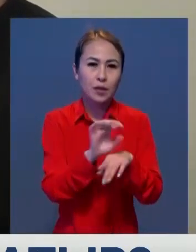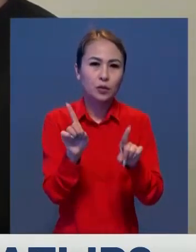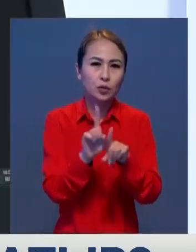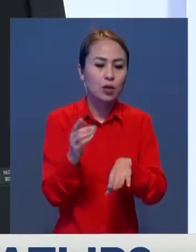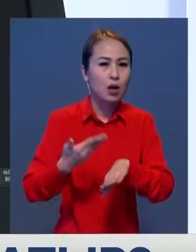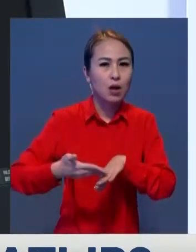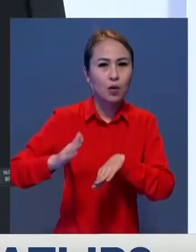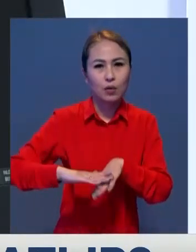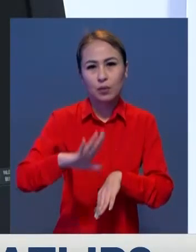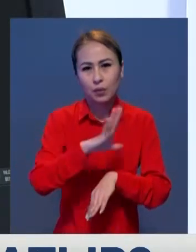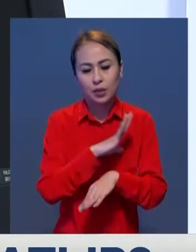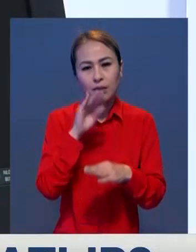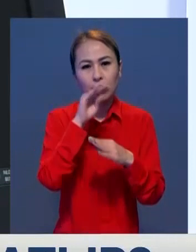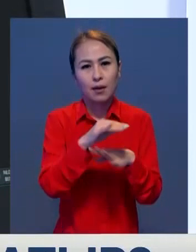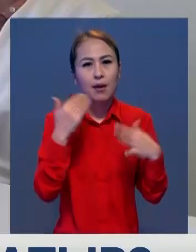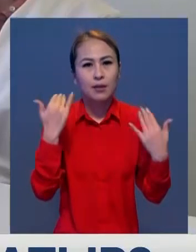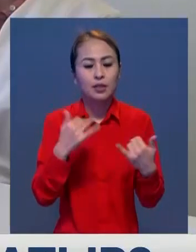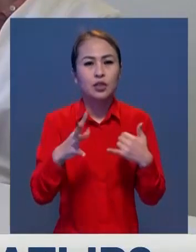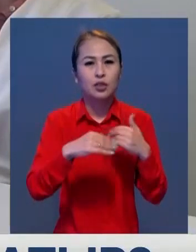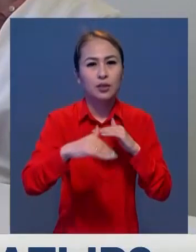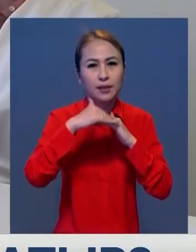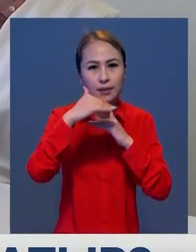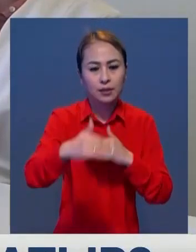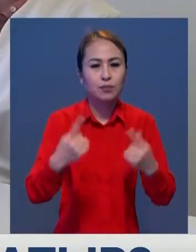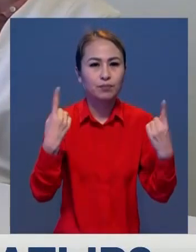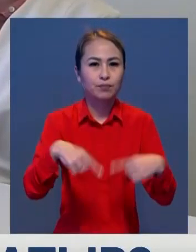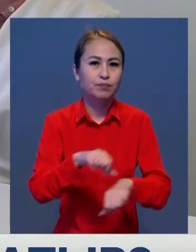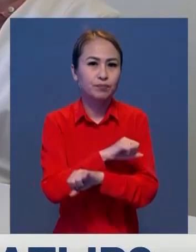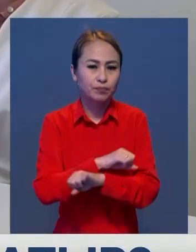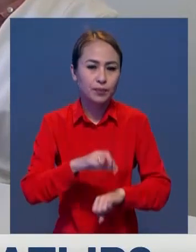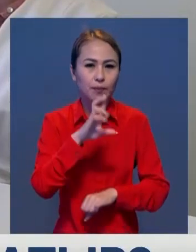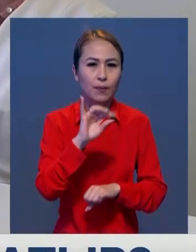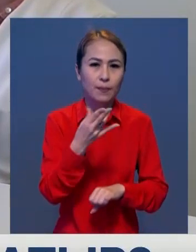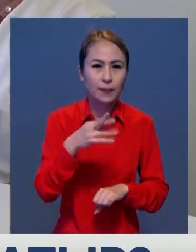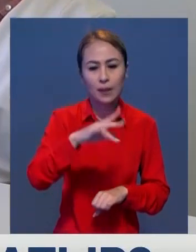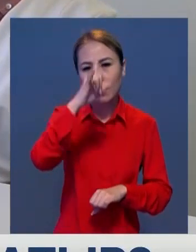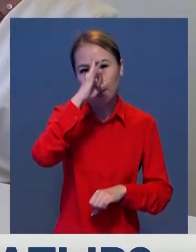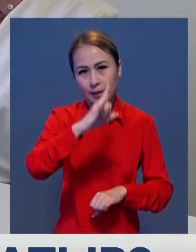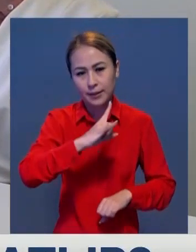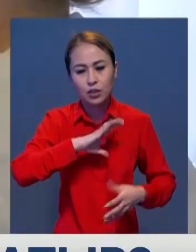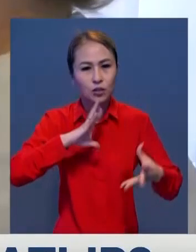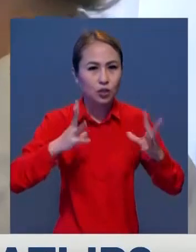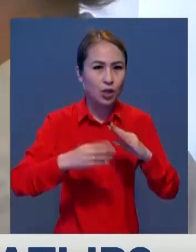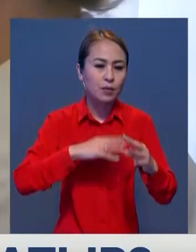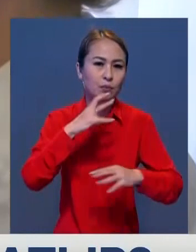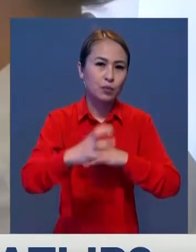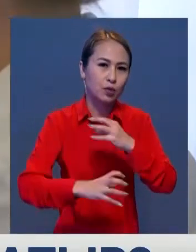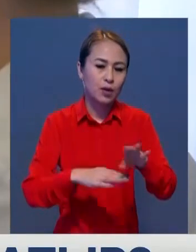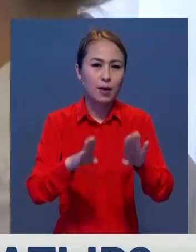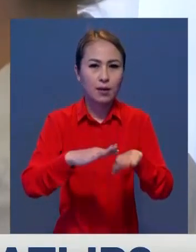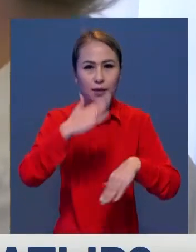ауыр сынақ болғанын айтады. Алайда жерлесіміз мойымауға шақырып, Бельгияда да, Қазақстанда да, жалпы бүкіл әлемде жақын